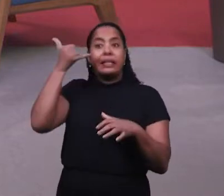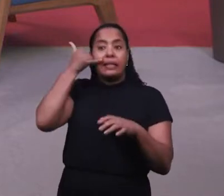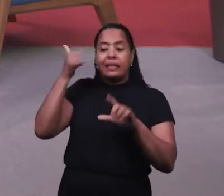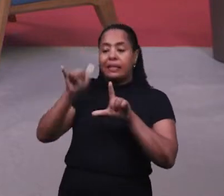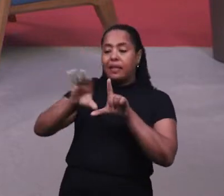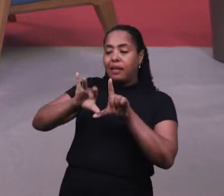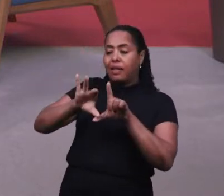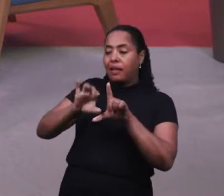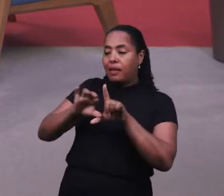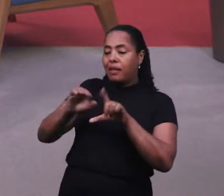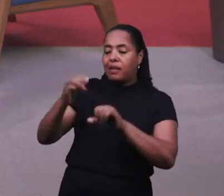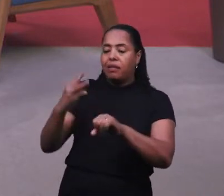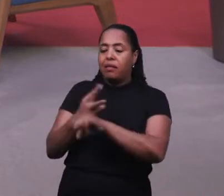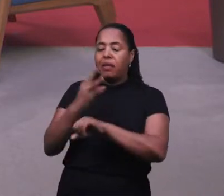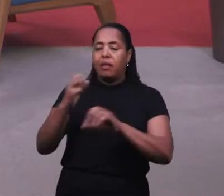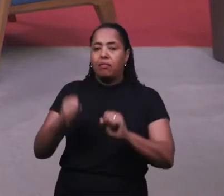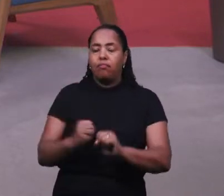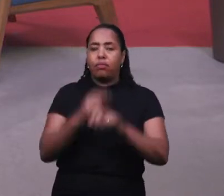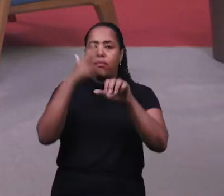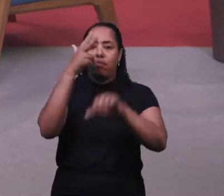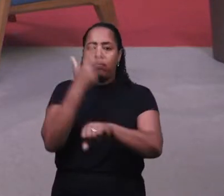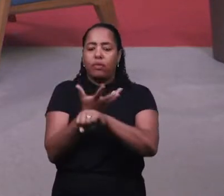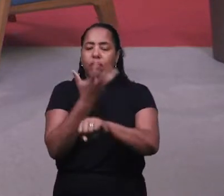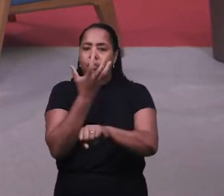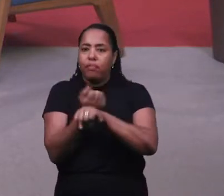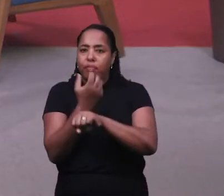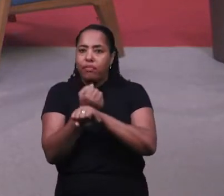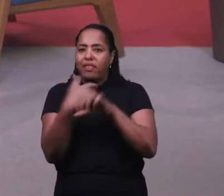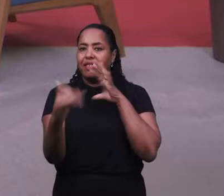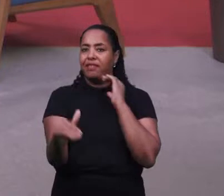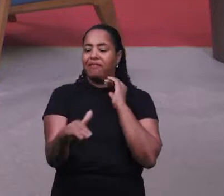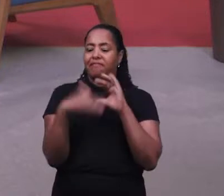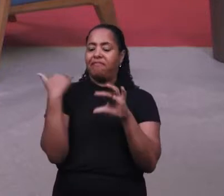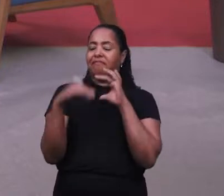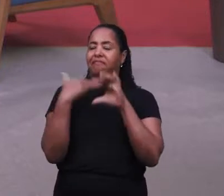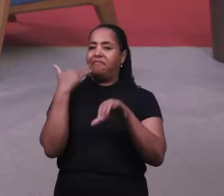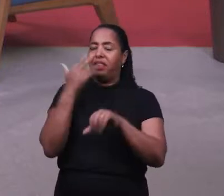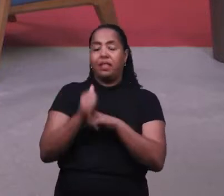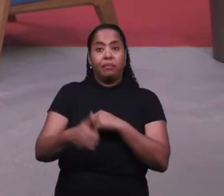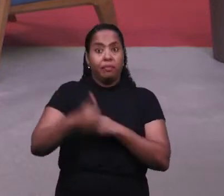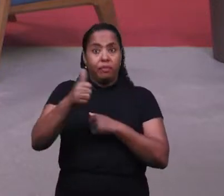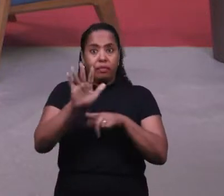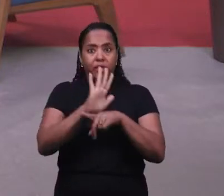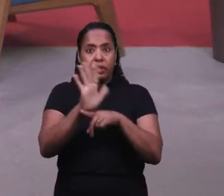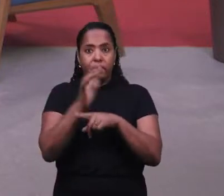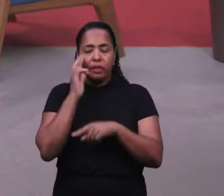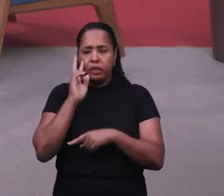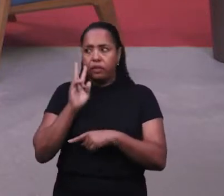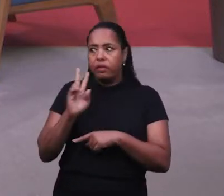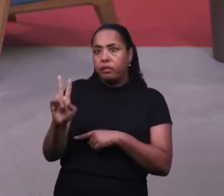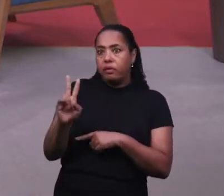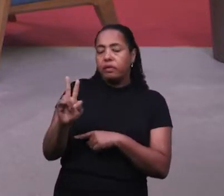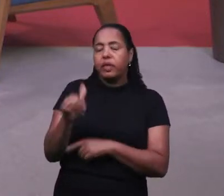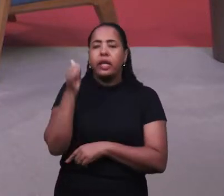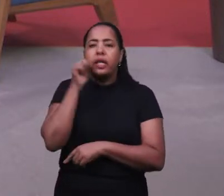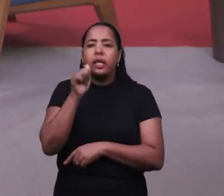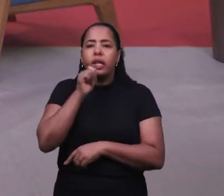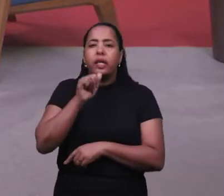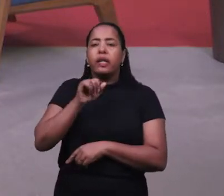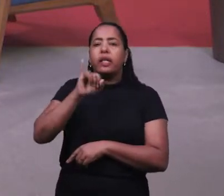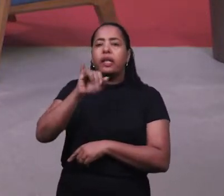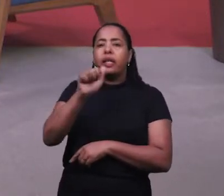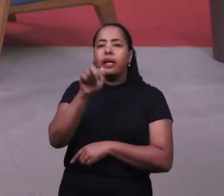En pointant l'appareil photo vers le code, vous enregistrez la vidéo et vous nous envoyez vers le numéro WhatsApp. La première vidéo qui nous a été